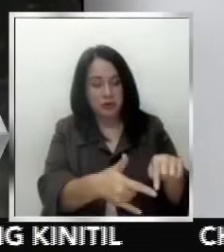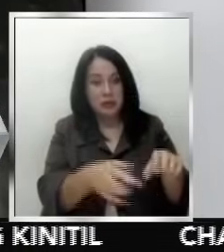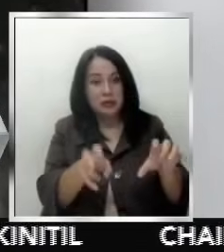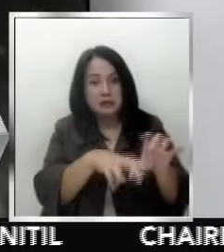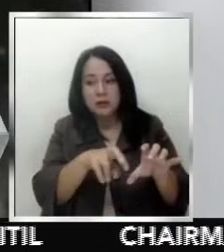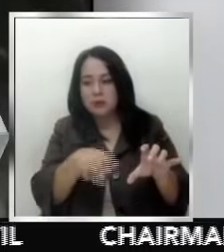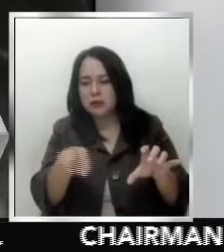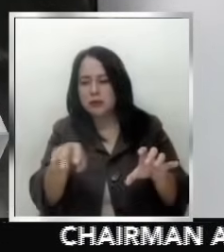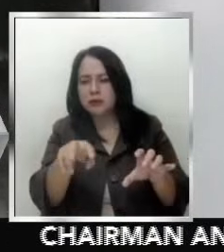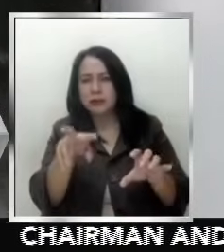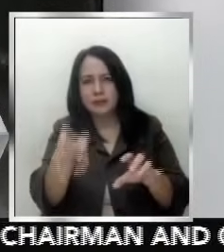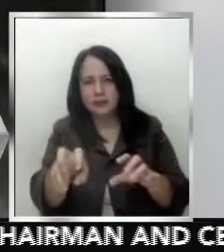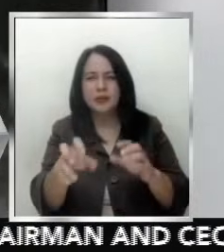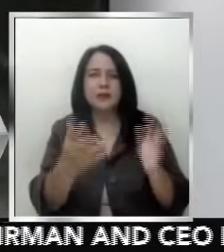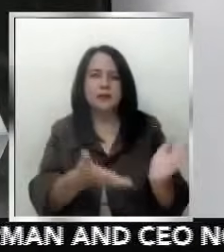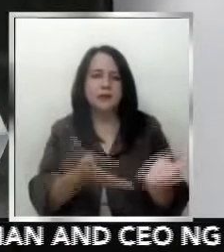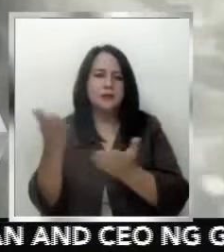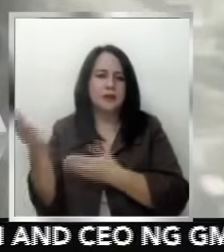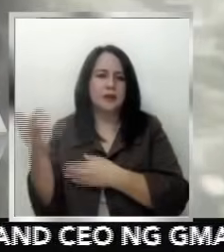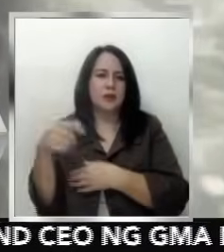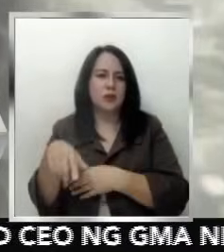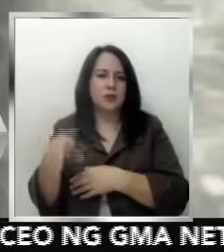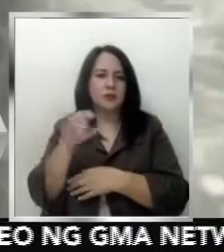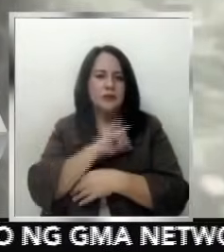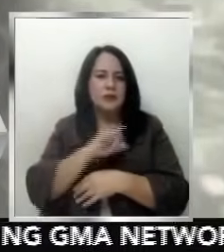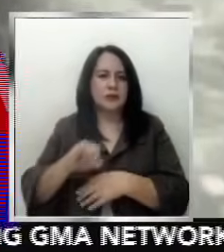ililipad ang kanyang labi papalanan Isabela.